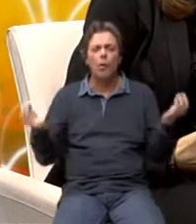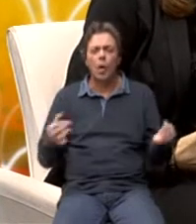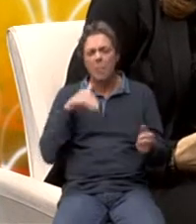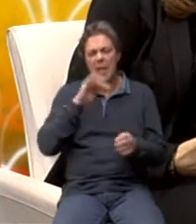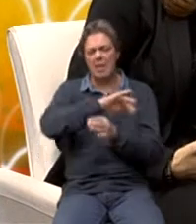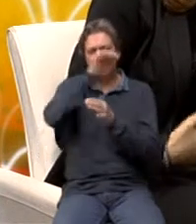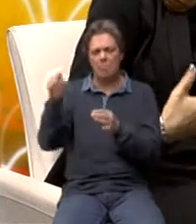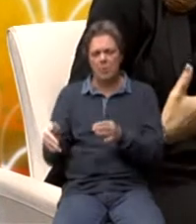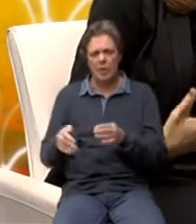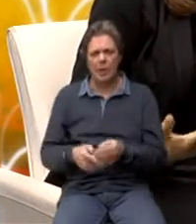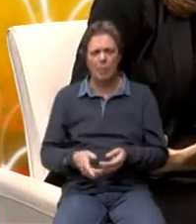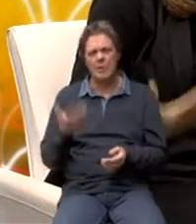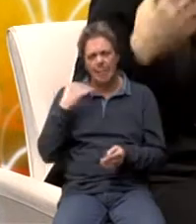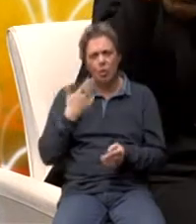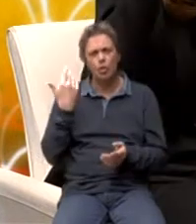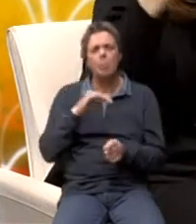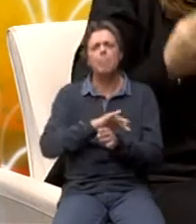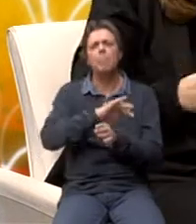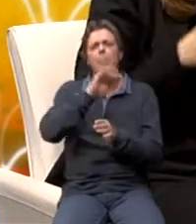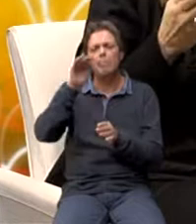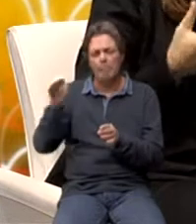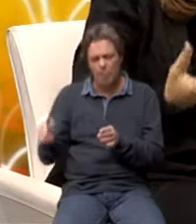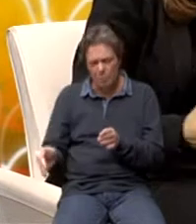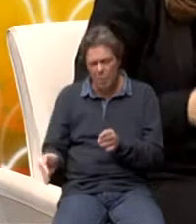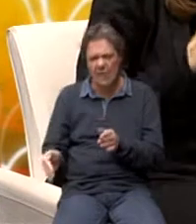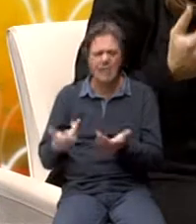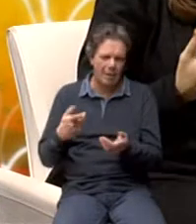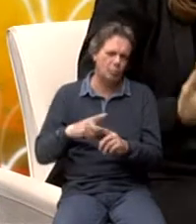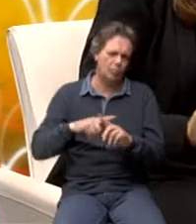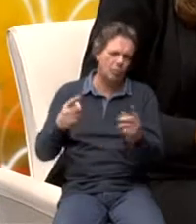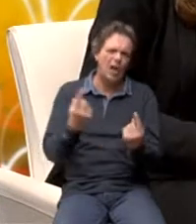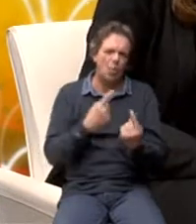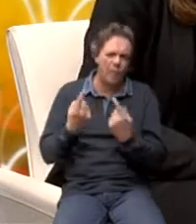se znaju. Samo što su pod plastenicima i drugi uvjeti grijanja i tako dalje. Znači,